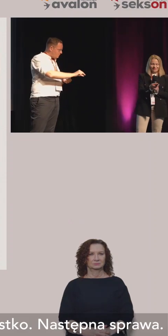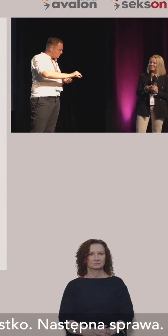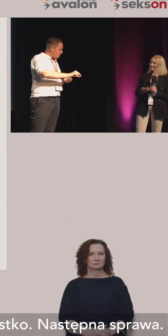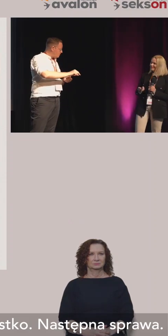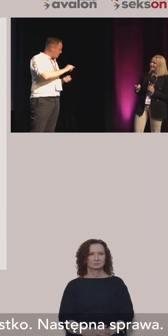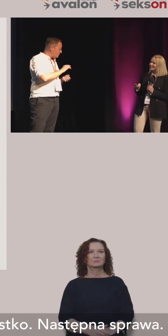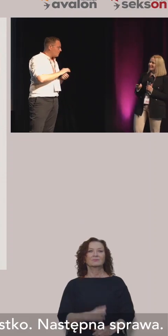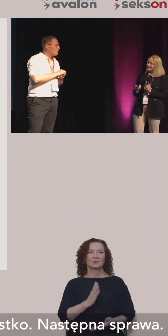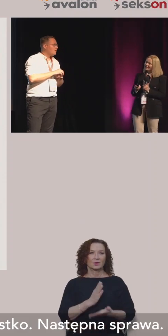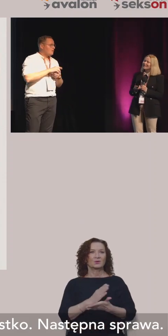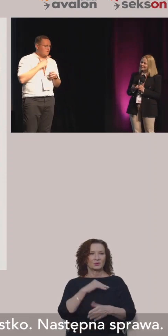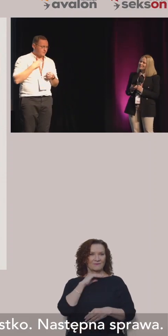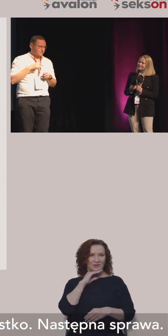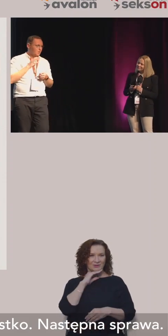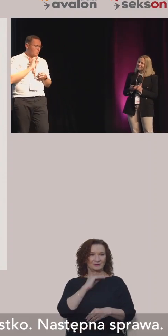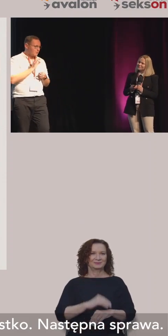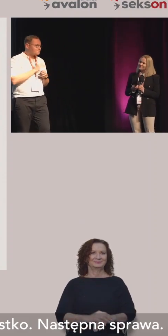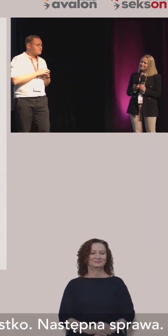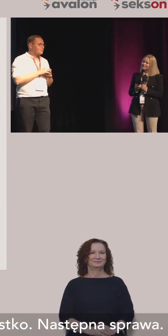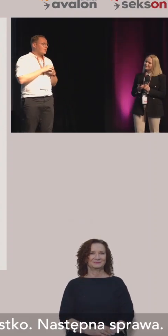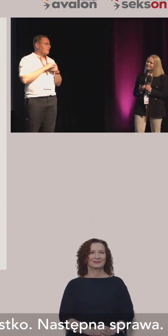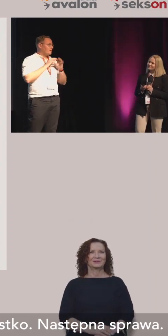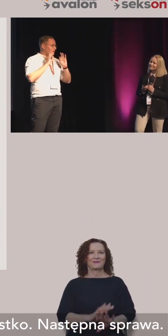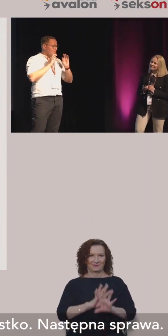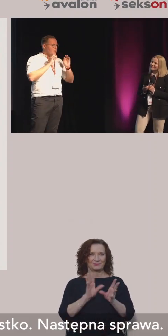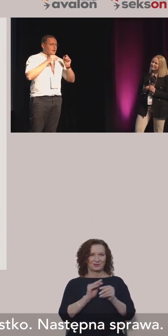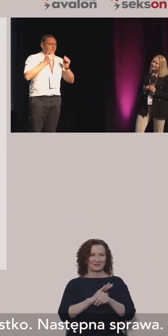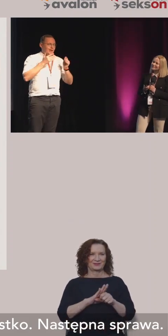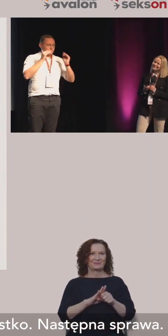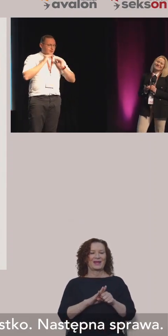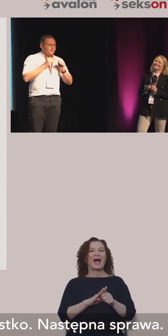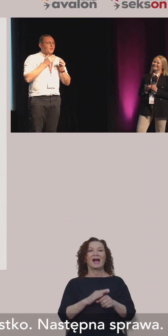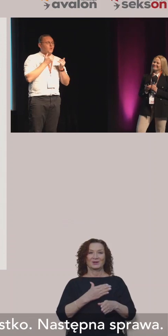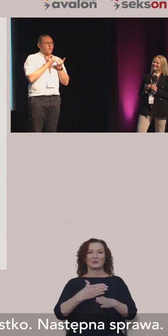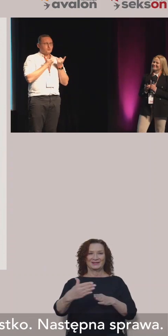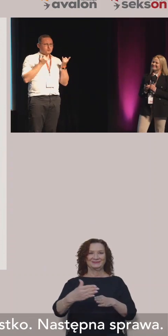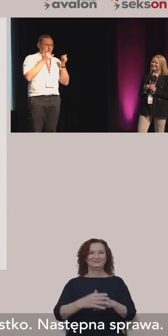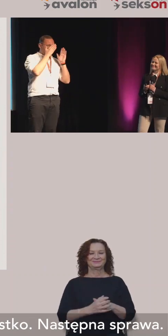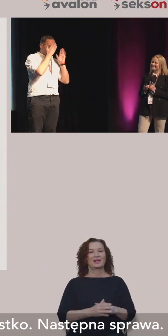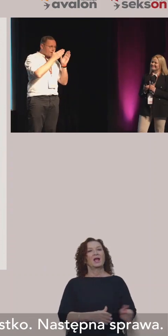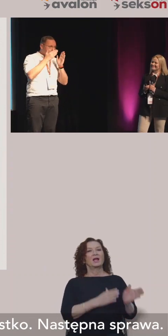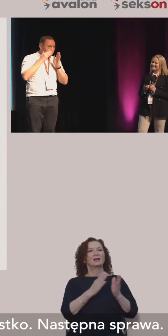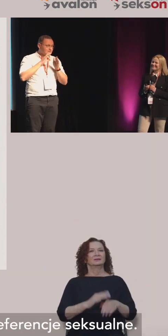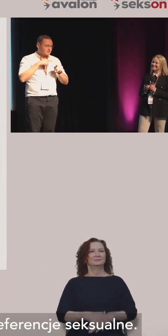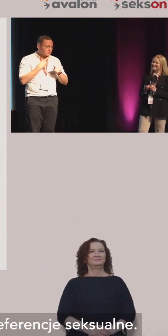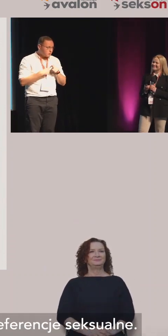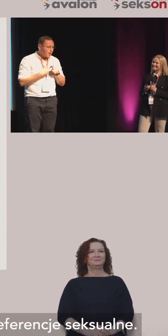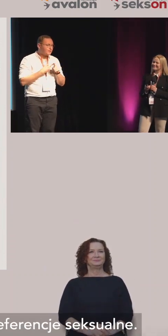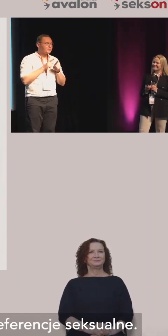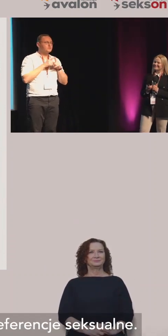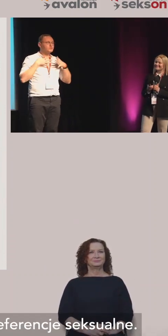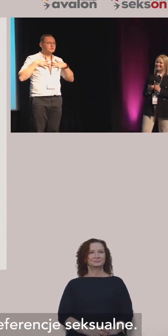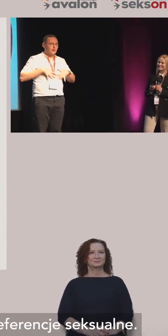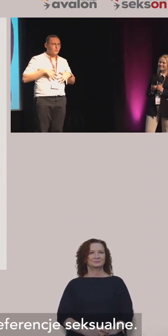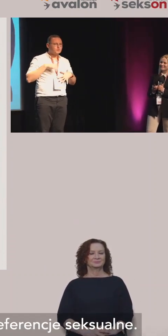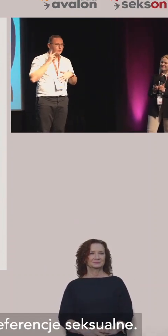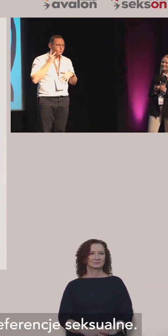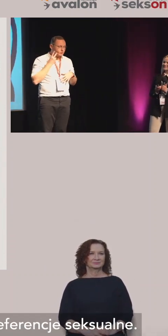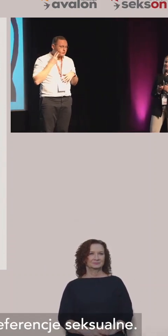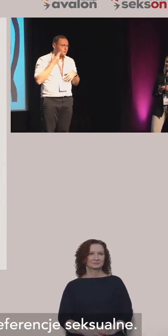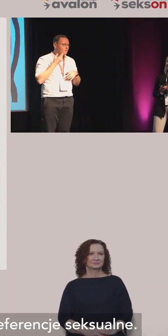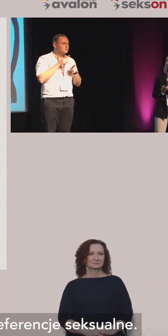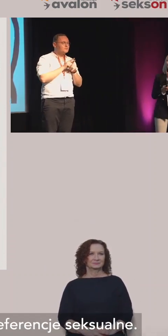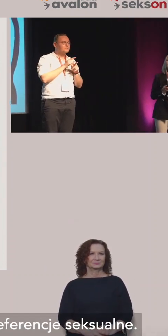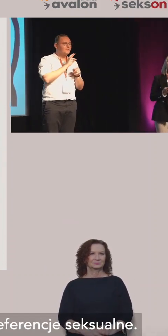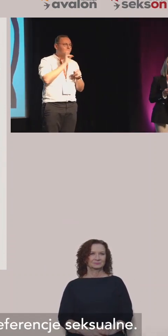To już wszystko. Aha, już to mówię dalej. Następna sprawa to są różne orientacje seksualne,